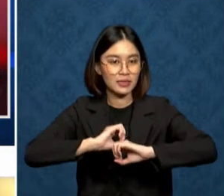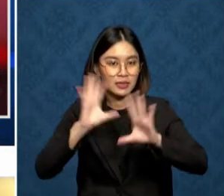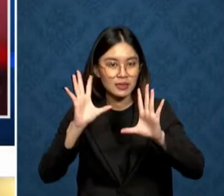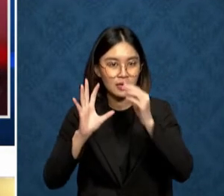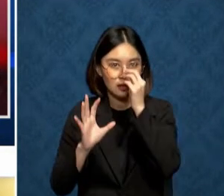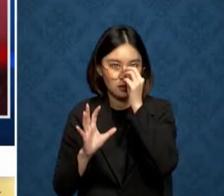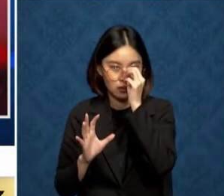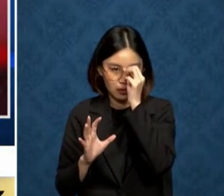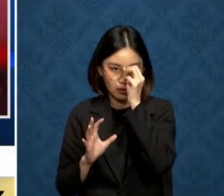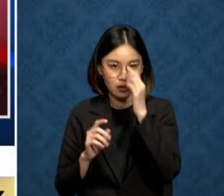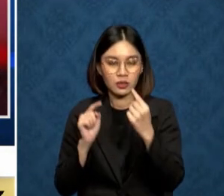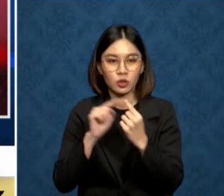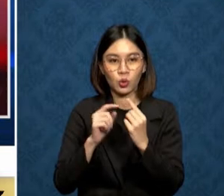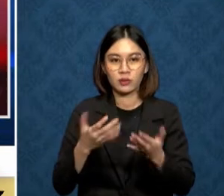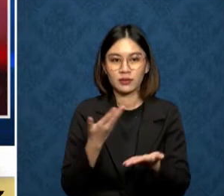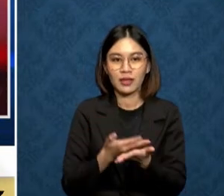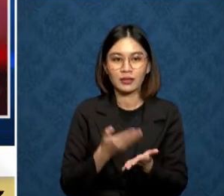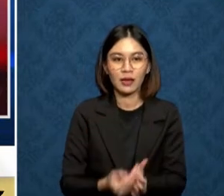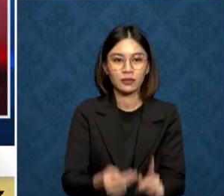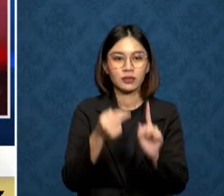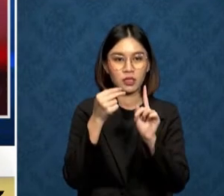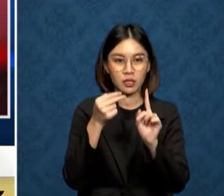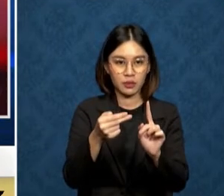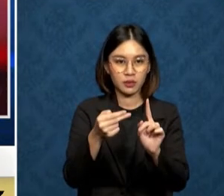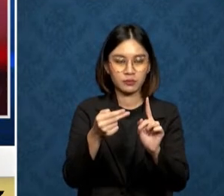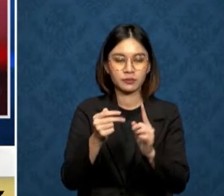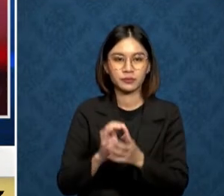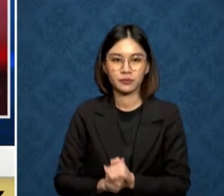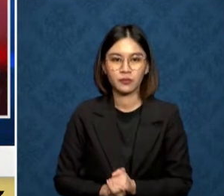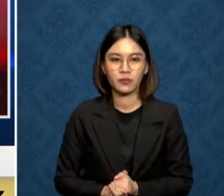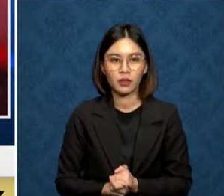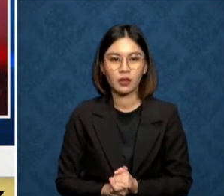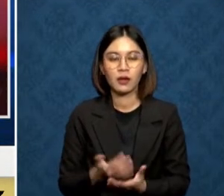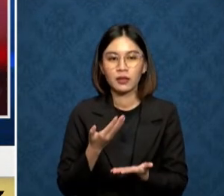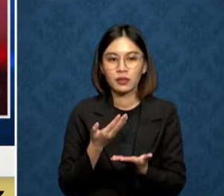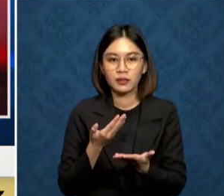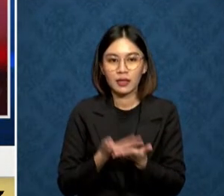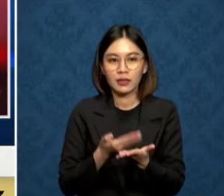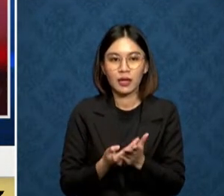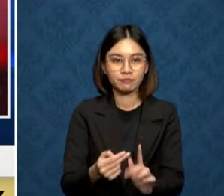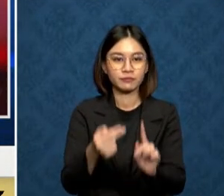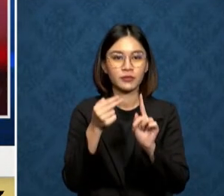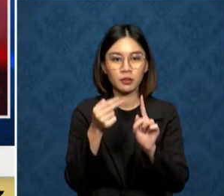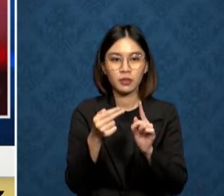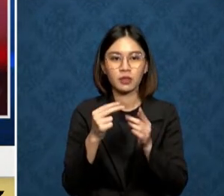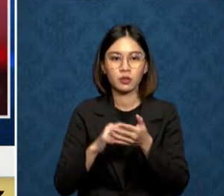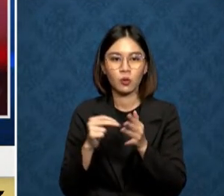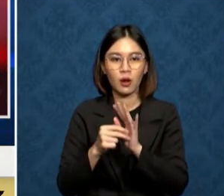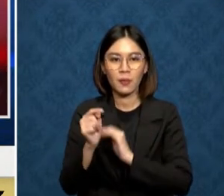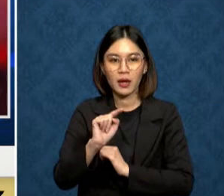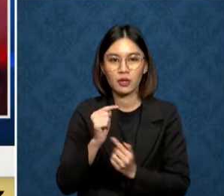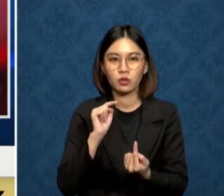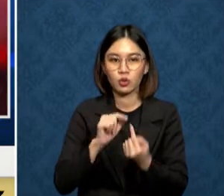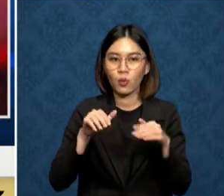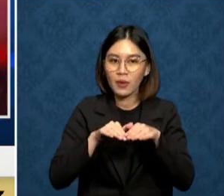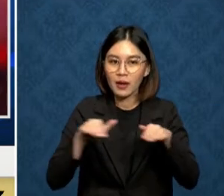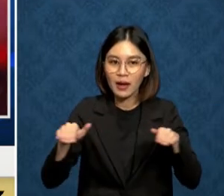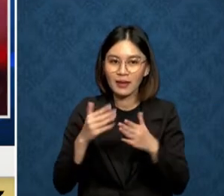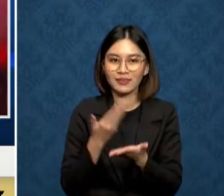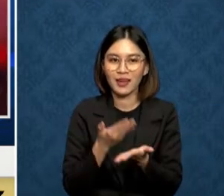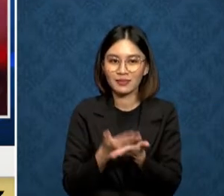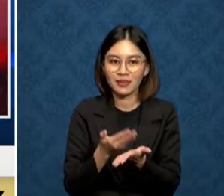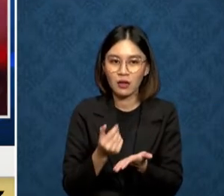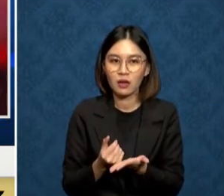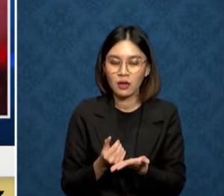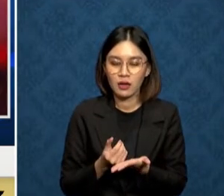ทสุดั่นคือ Digital Walletนัยยบาย Digital Wallet ครับ คือ มตรการอัดฉีดเงินเข